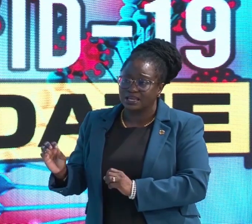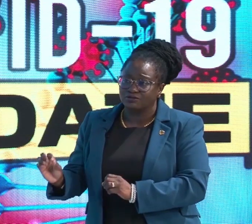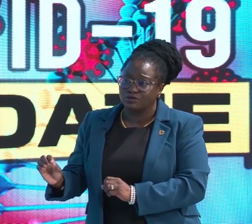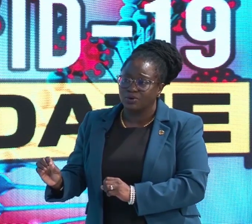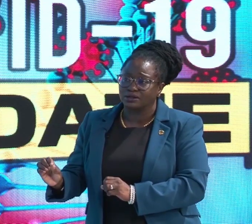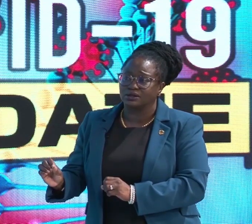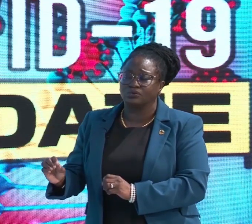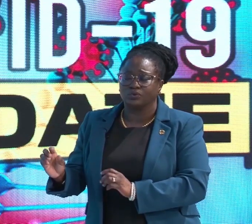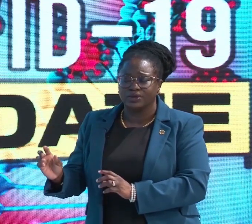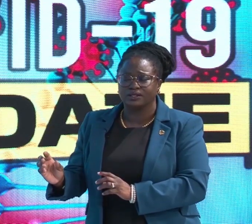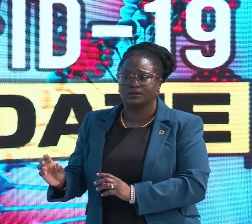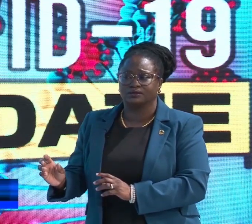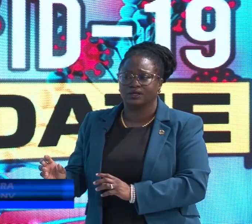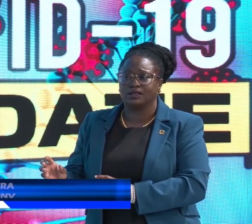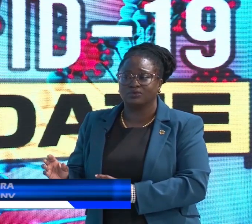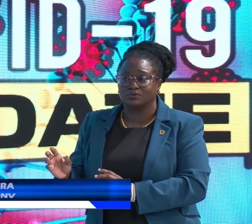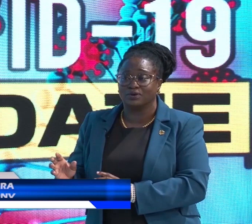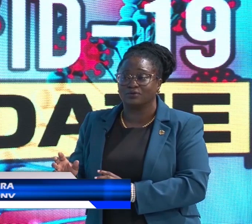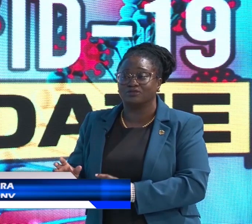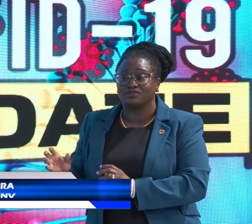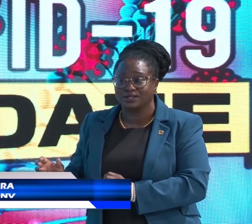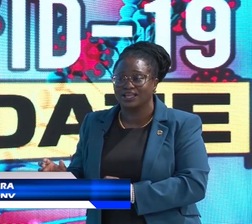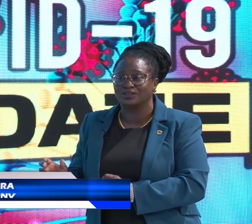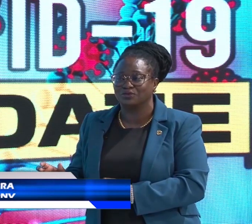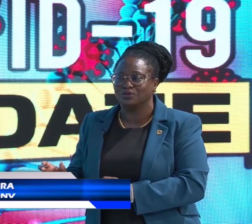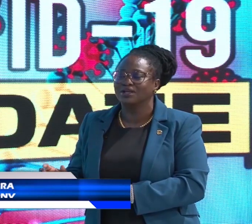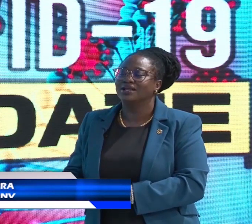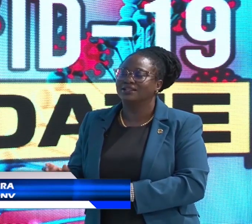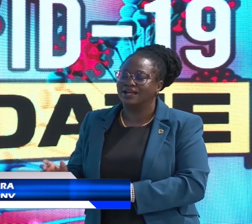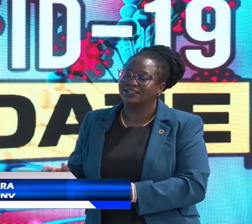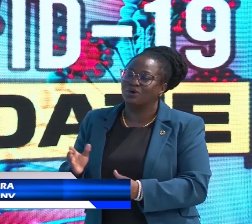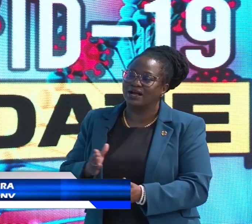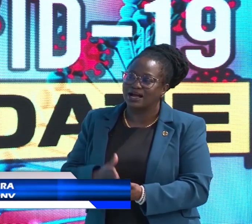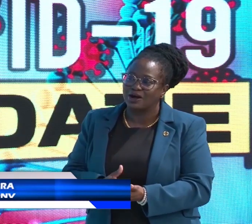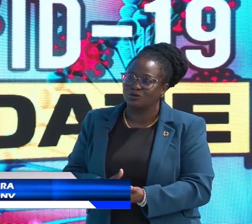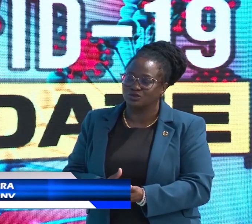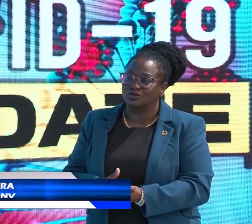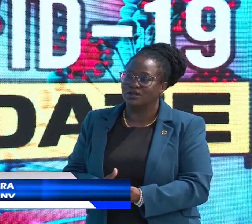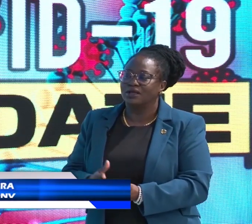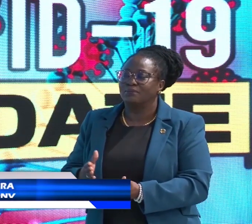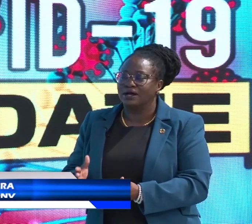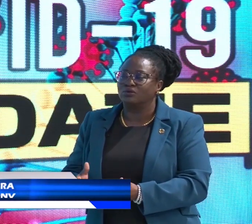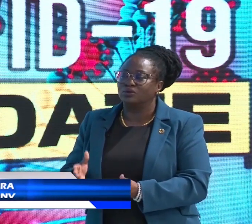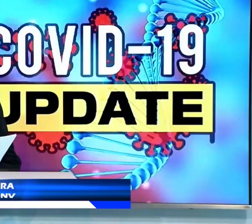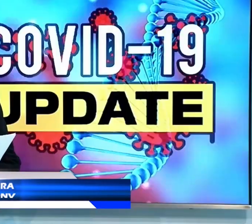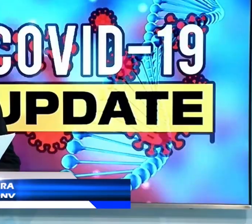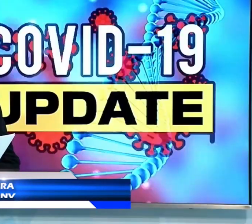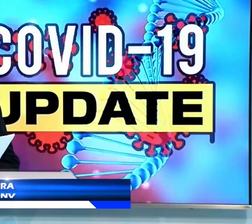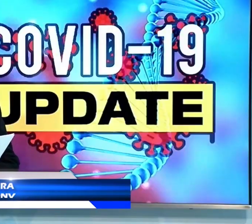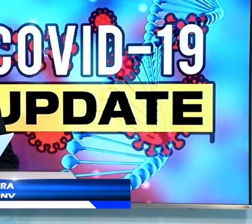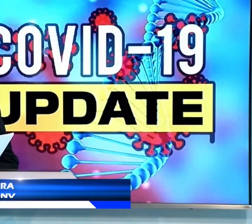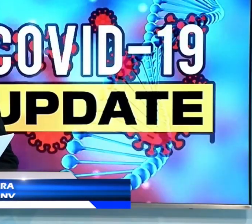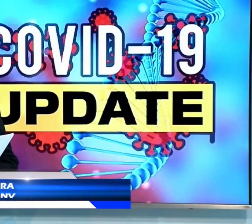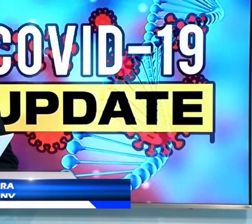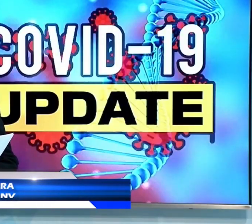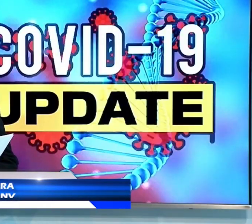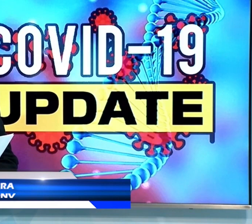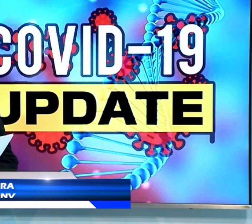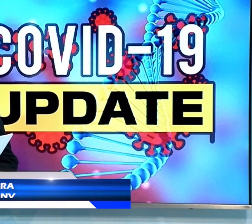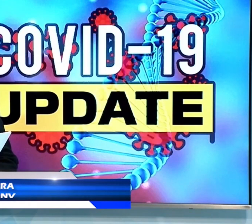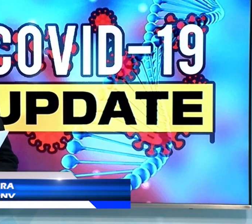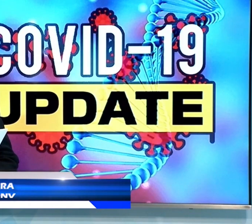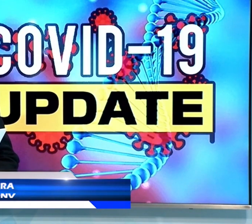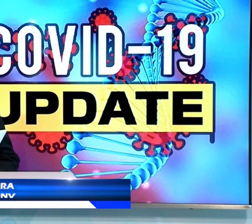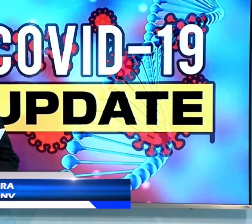de mensen even wachten, we weten en we vierden toe dat de wanka ofzo. Maar we moeten even wachten om